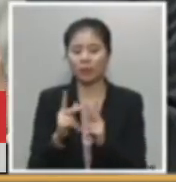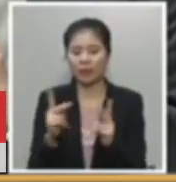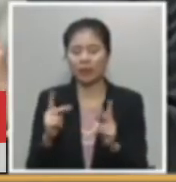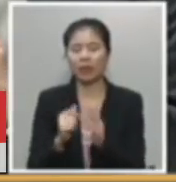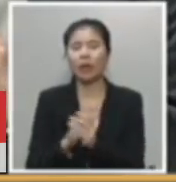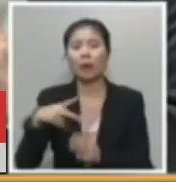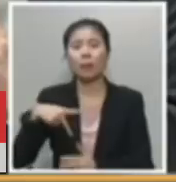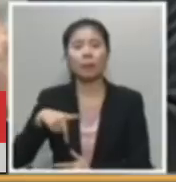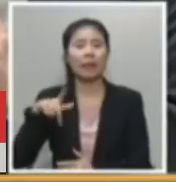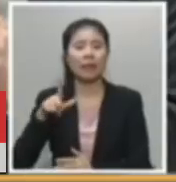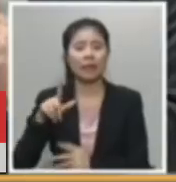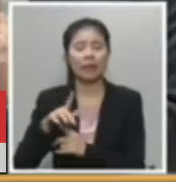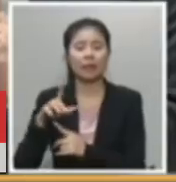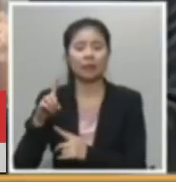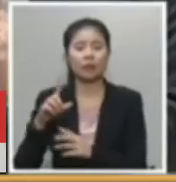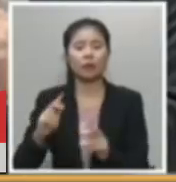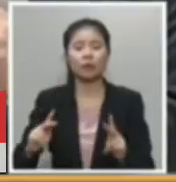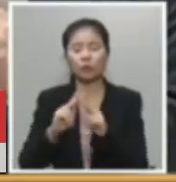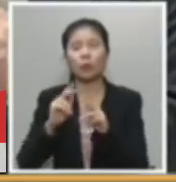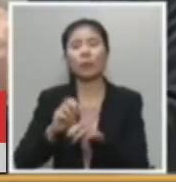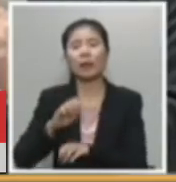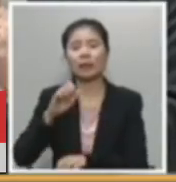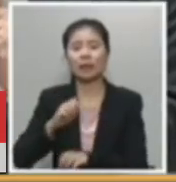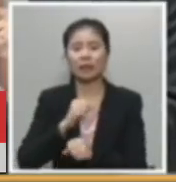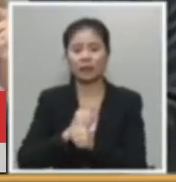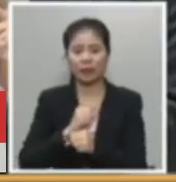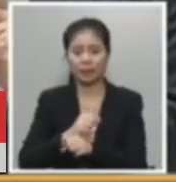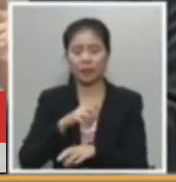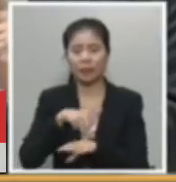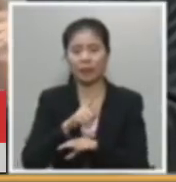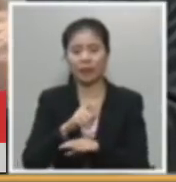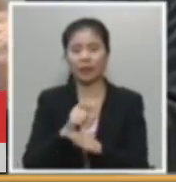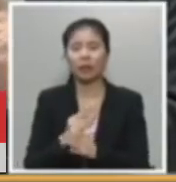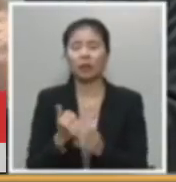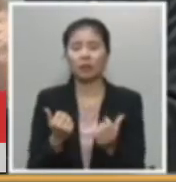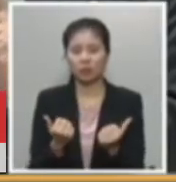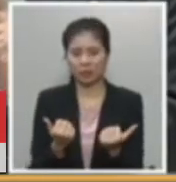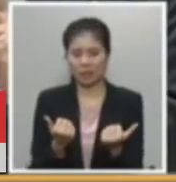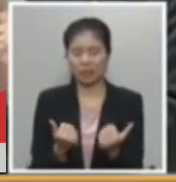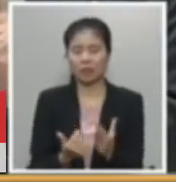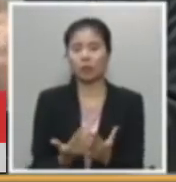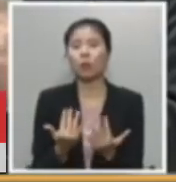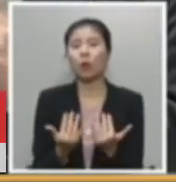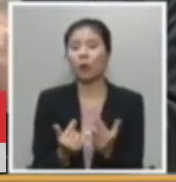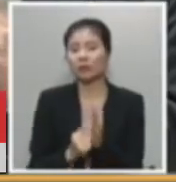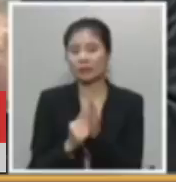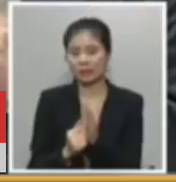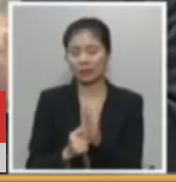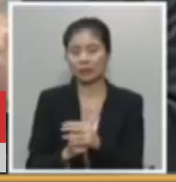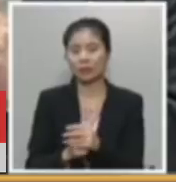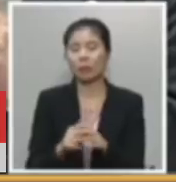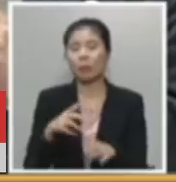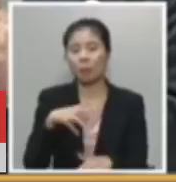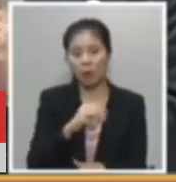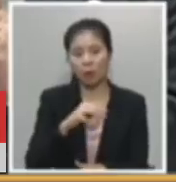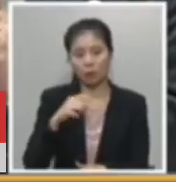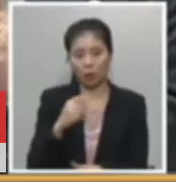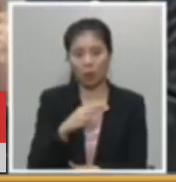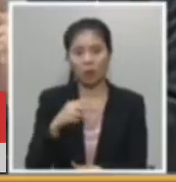ธานเนี่ยได้พิจารณาเสร็จแล้วกำลังจะเสนอให้ท่านมท.1 นะครับเอาไปเสนอนายกเพื่อ